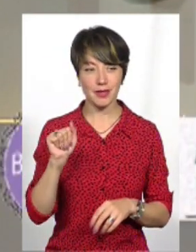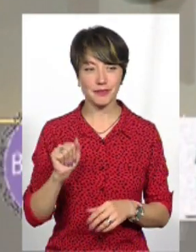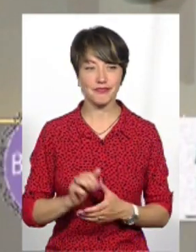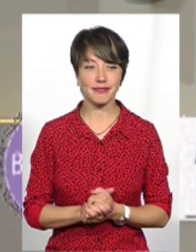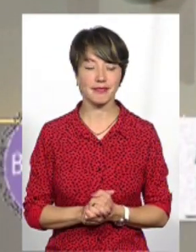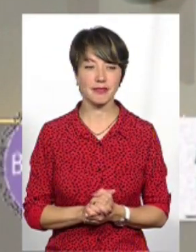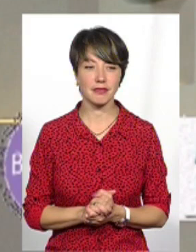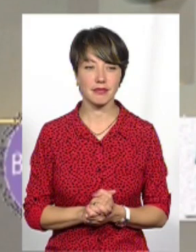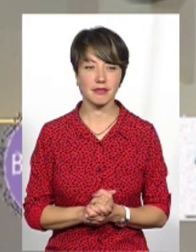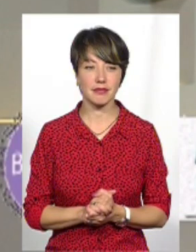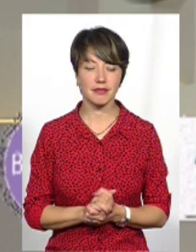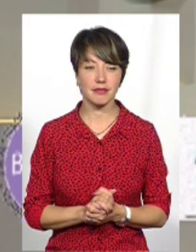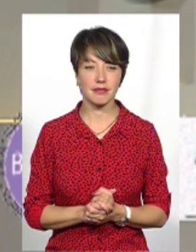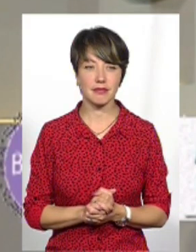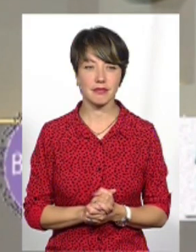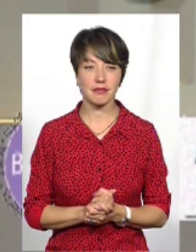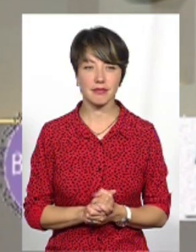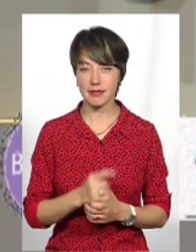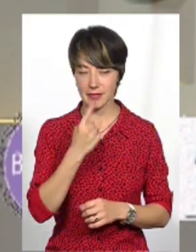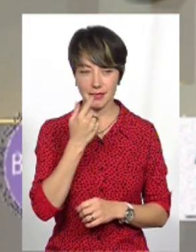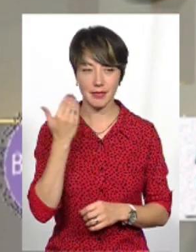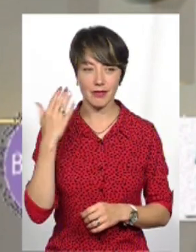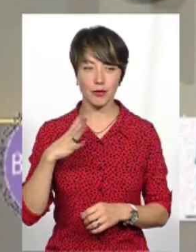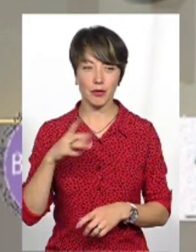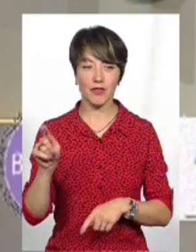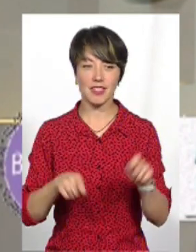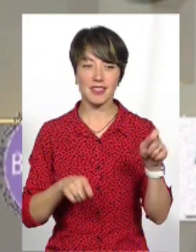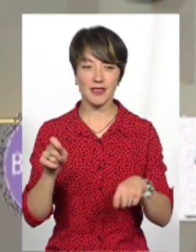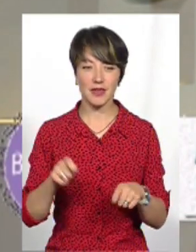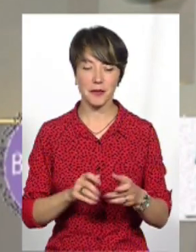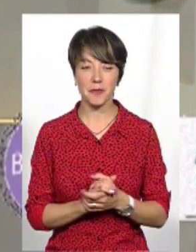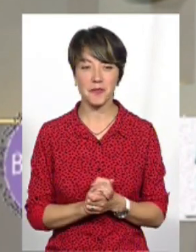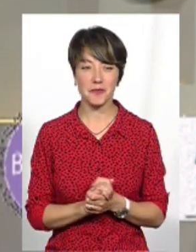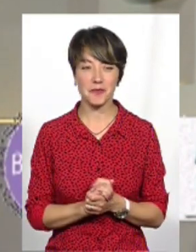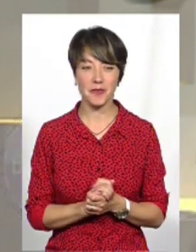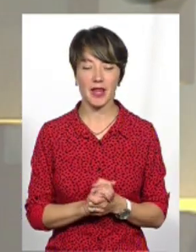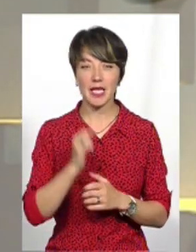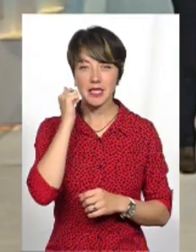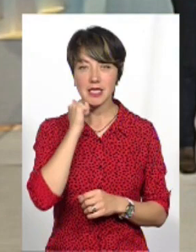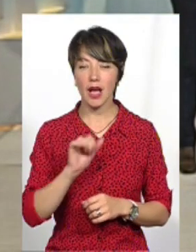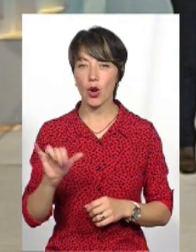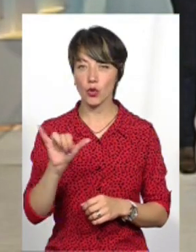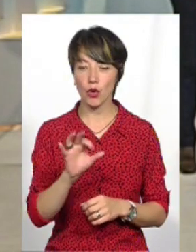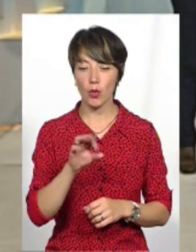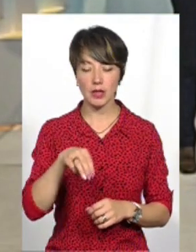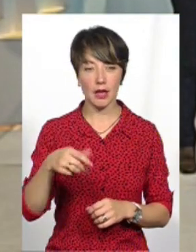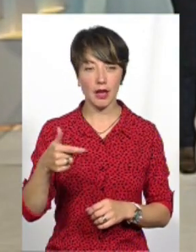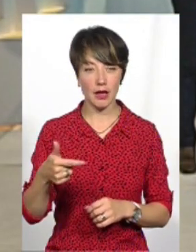Бакота, так, Бакота, так, Бакота, да, да. До речі, був недавно фестиваль на Бакоті, так що... Староушицька